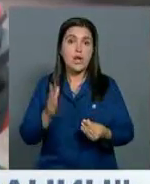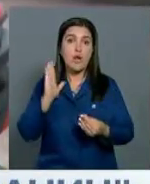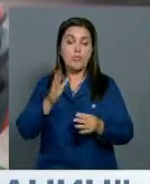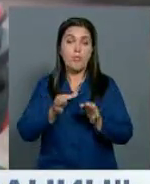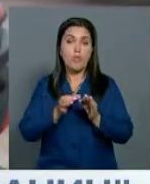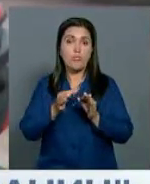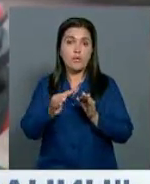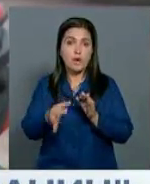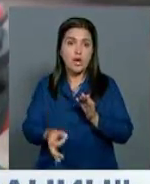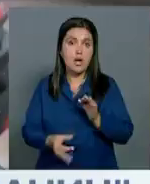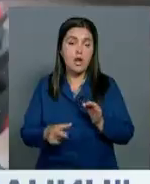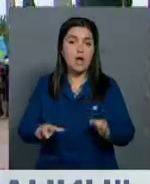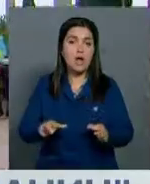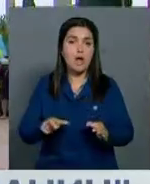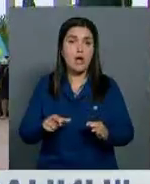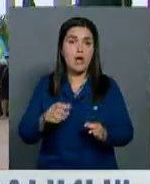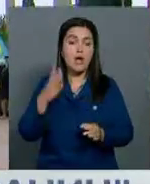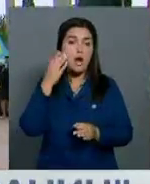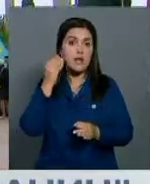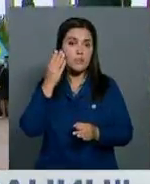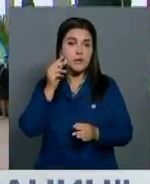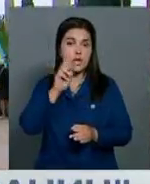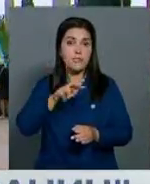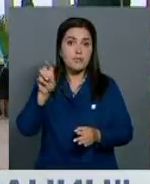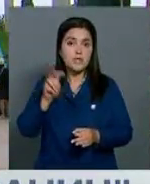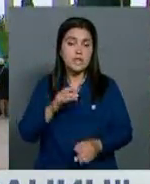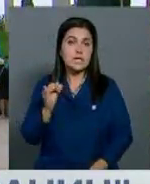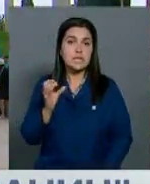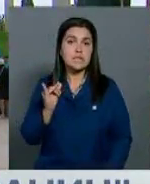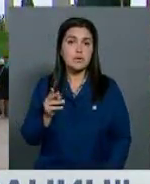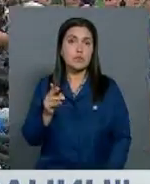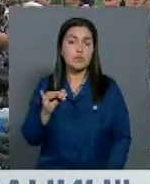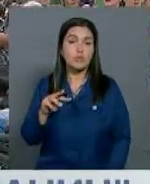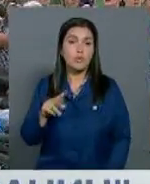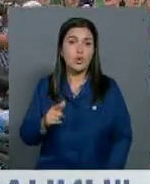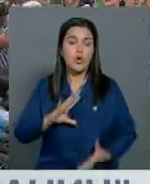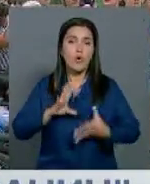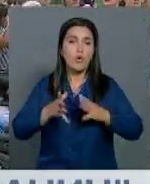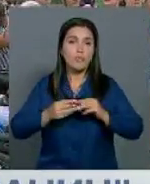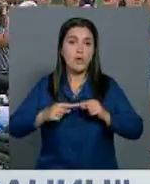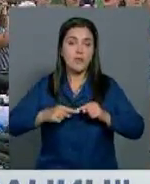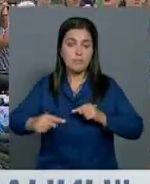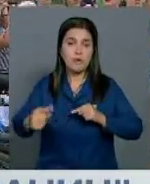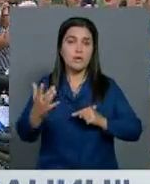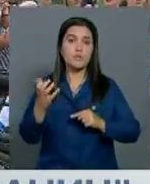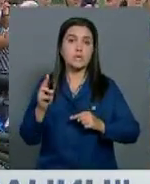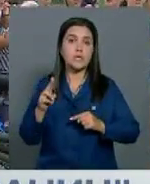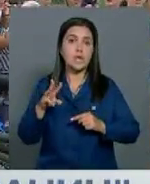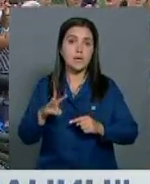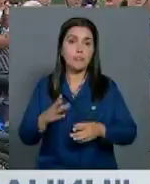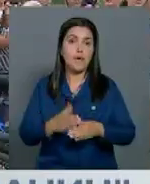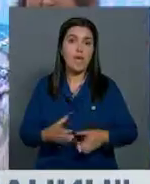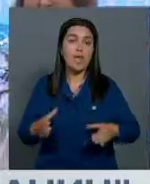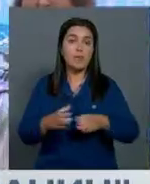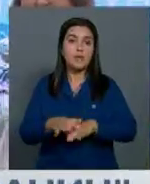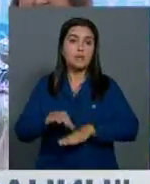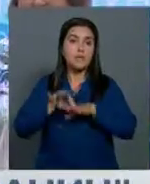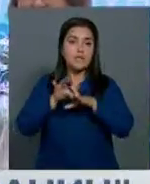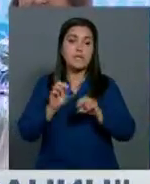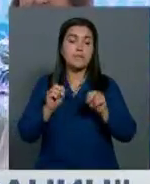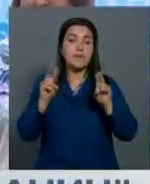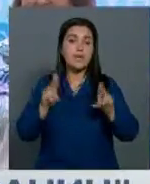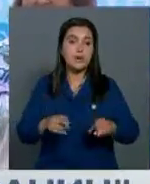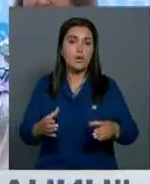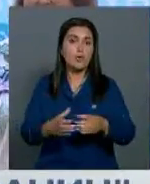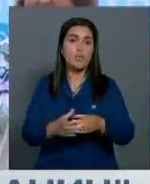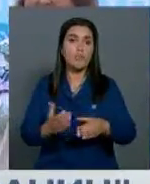совершит путешествие по маршруту Алматы-Бишкек и Сыкуль. Общая протяженность трассы более 500 километров. Команду